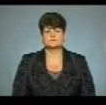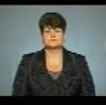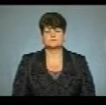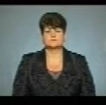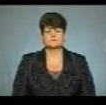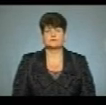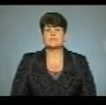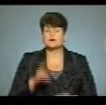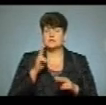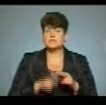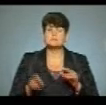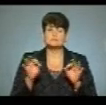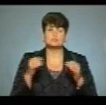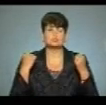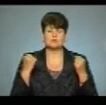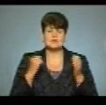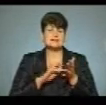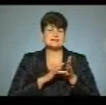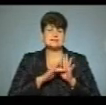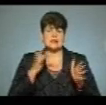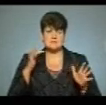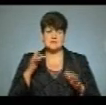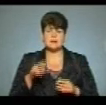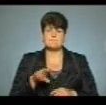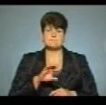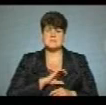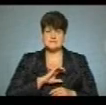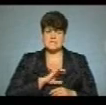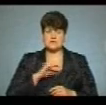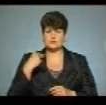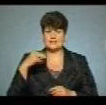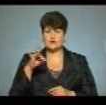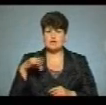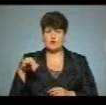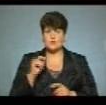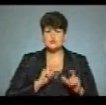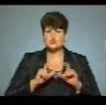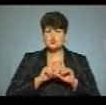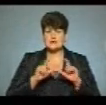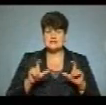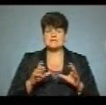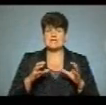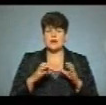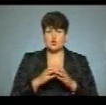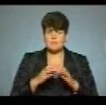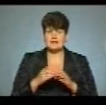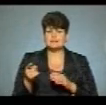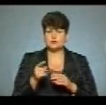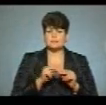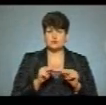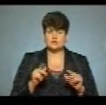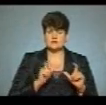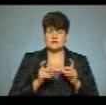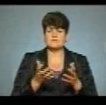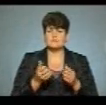17. І на завершення про спорт. Срібні призери чемпіонату Європи з футболу серед студентських команд Тернопільпедуніверситет візьмуть